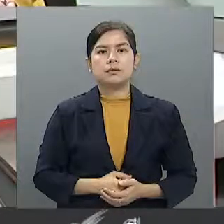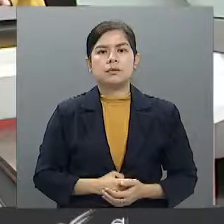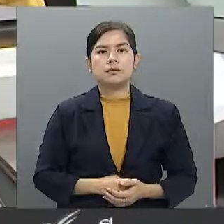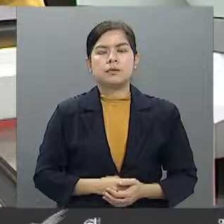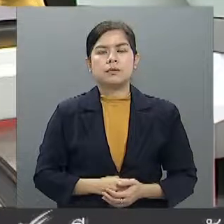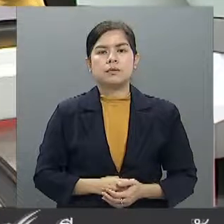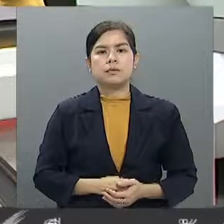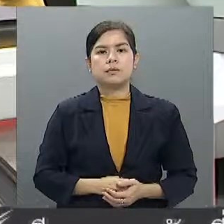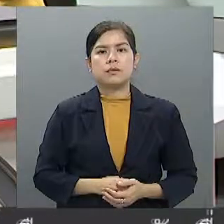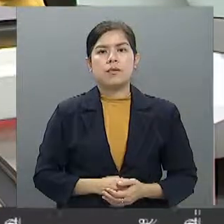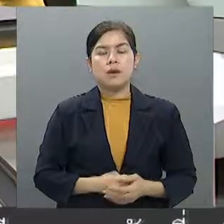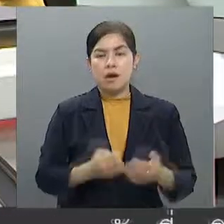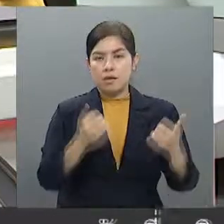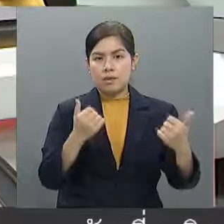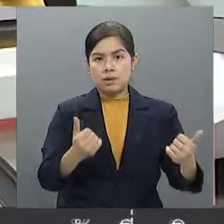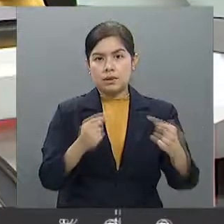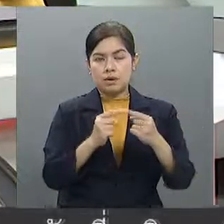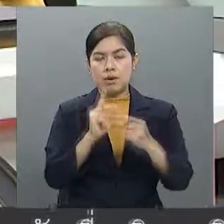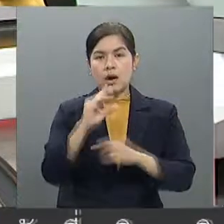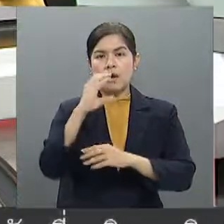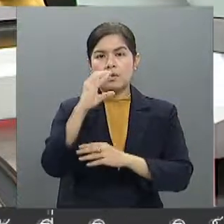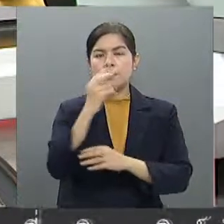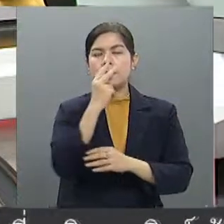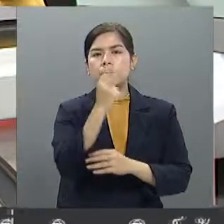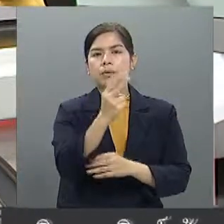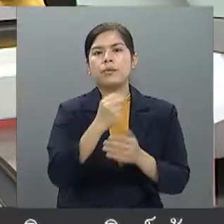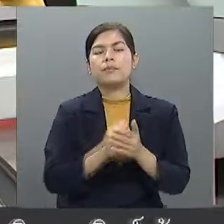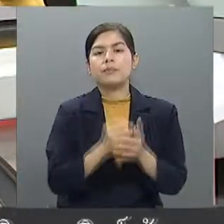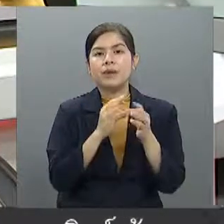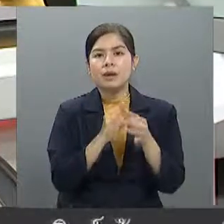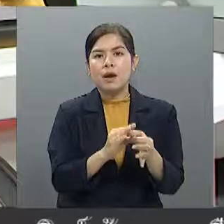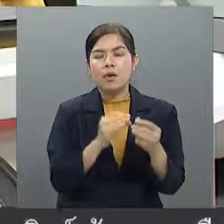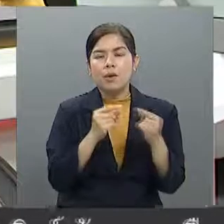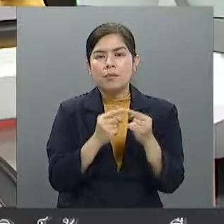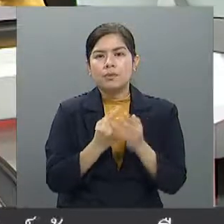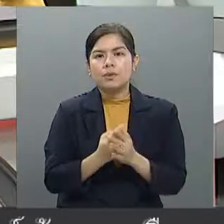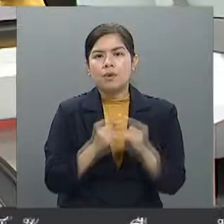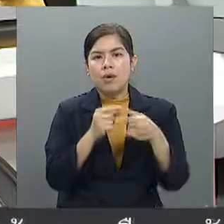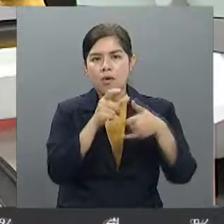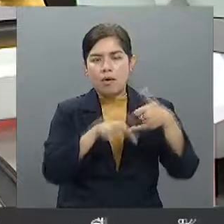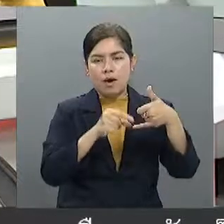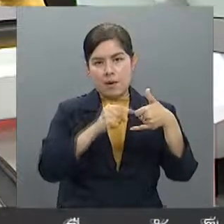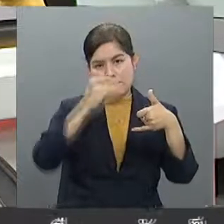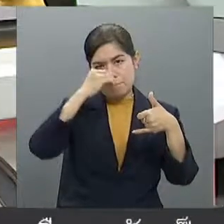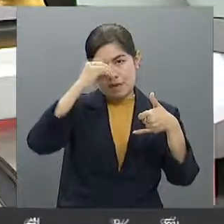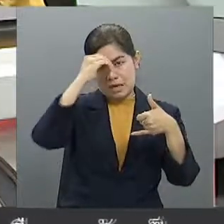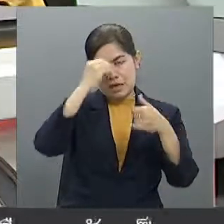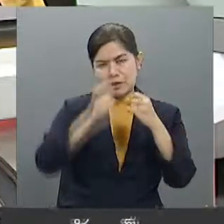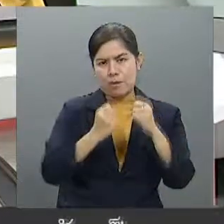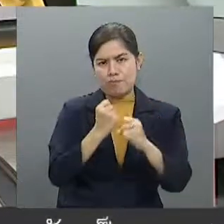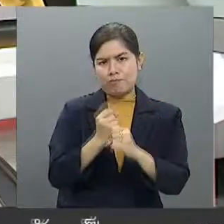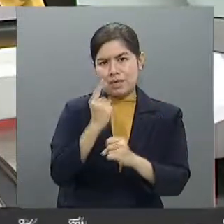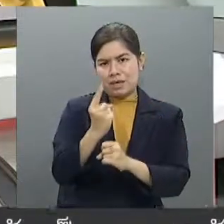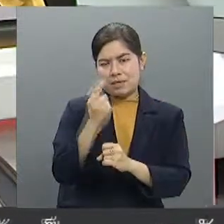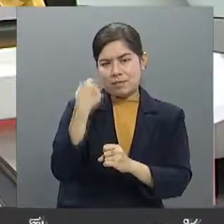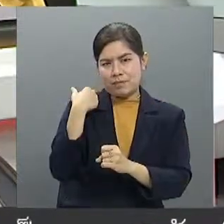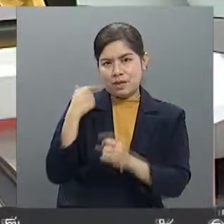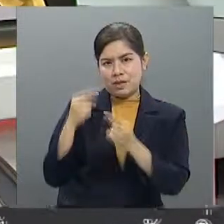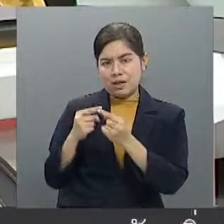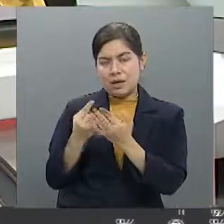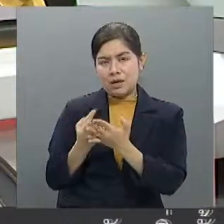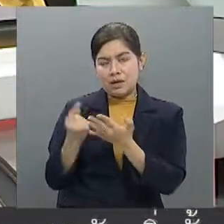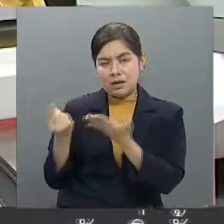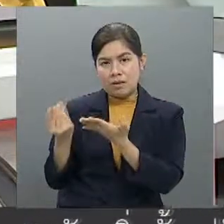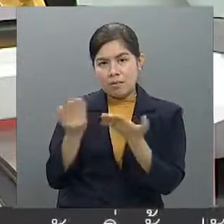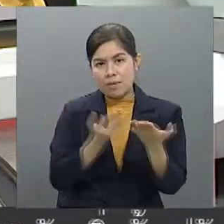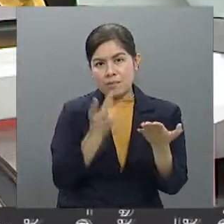เจนซีรีพอร์เตอร์ติดตามบรรยากาศใบสีสุขวัญรับน้องใหม่ให้นิสิต ต่างพื้นที่เรียนรู้ประเพณีท้องถิ่นติดตามกับนักข่าวพลเมืองมหาวิ